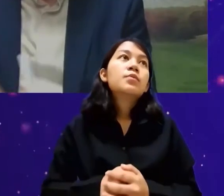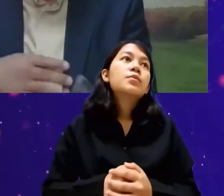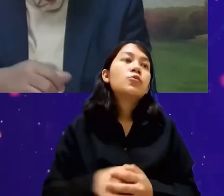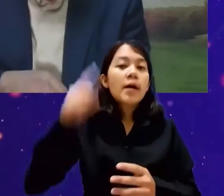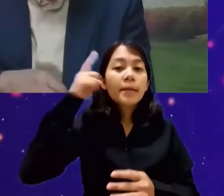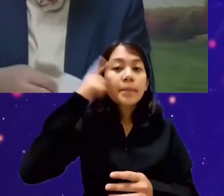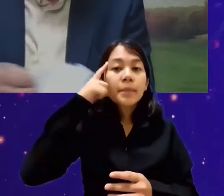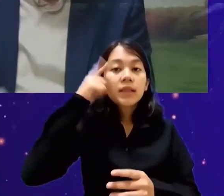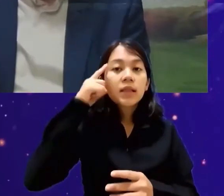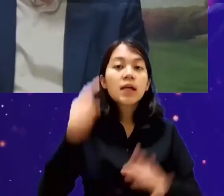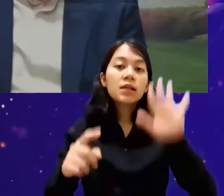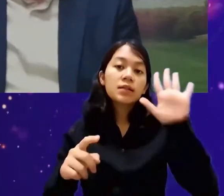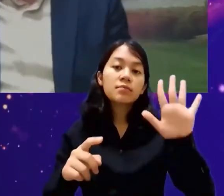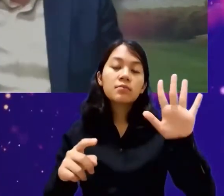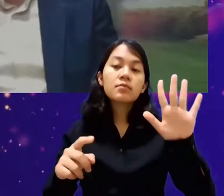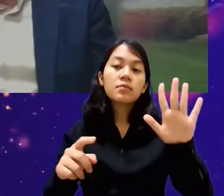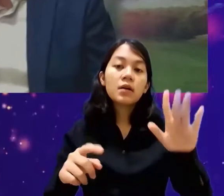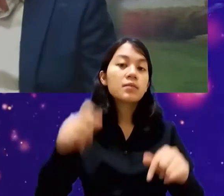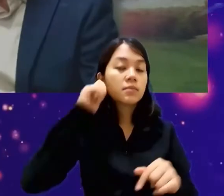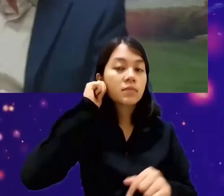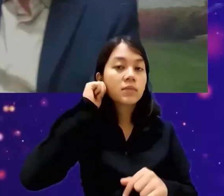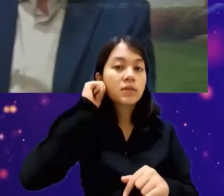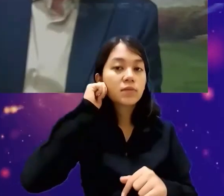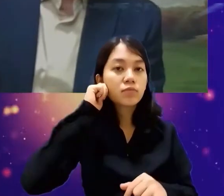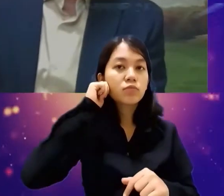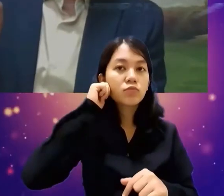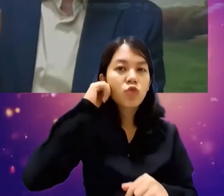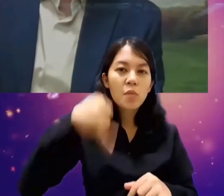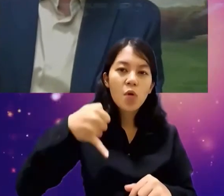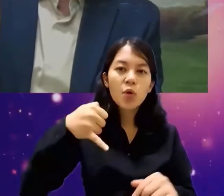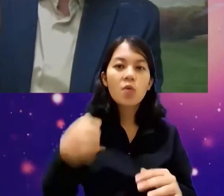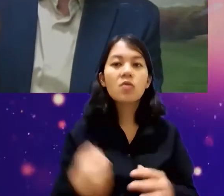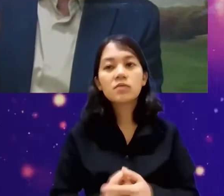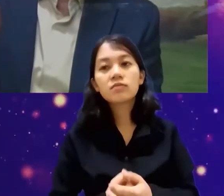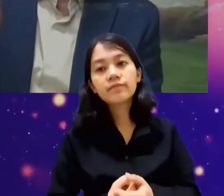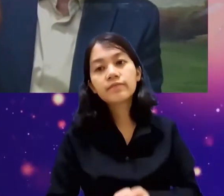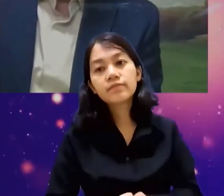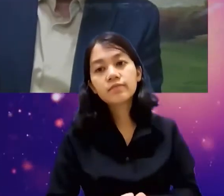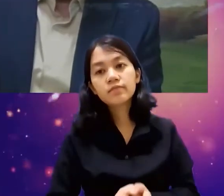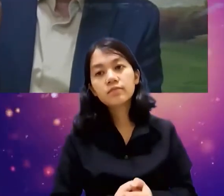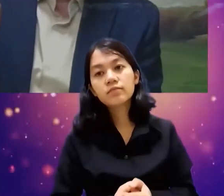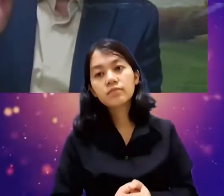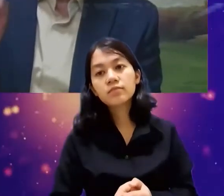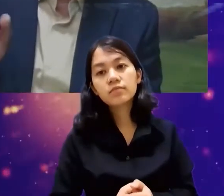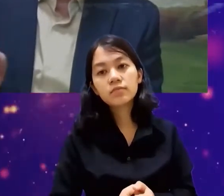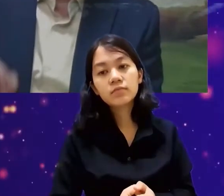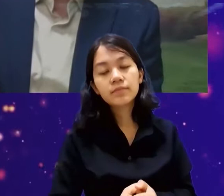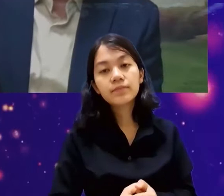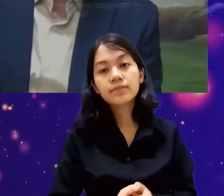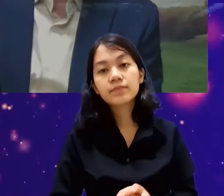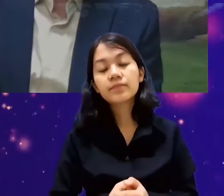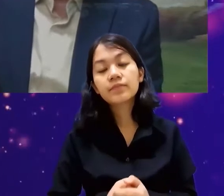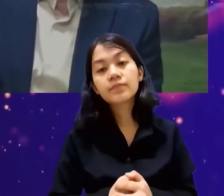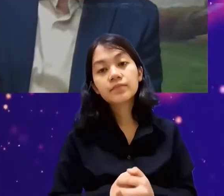ke-25 ayat 1 sampai ayat yang ke-13. Pelajaran dari perumpamaan ini ada pada ayat